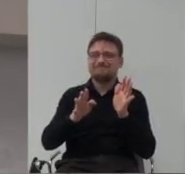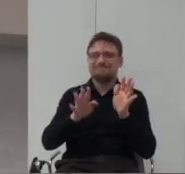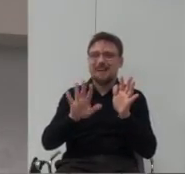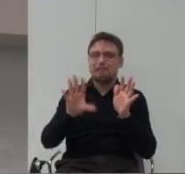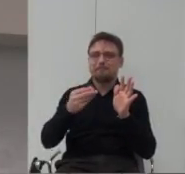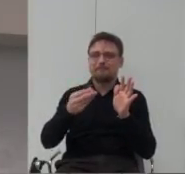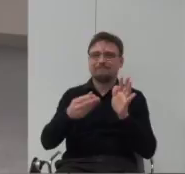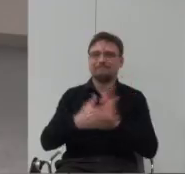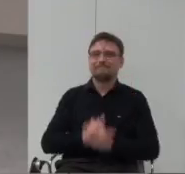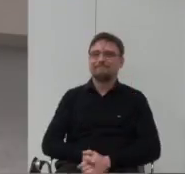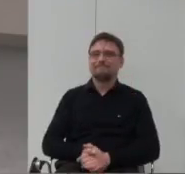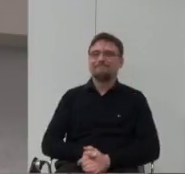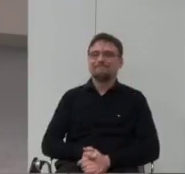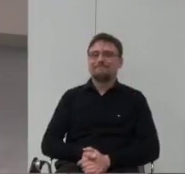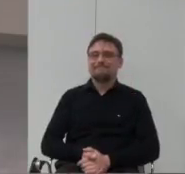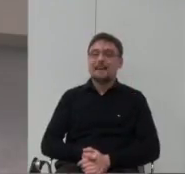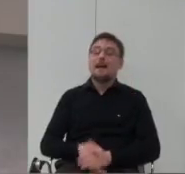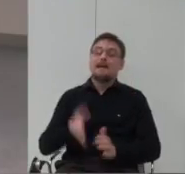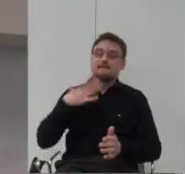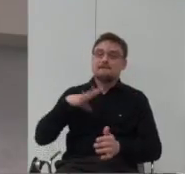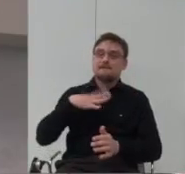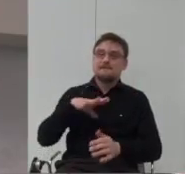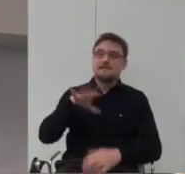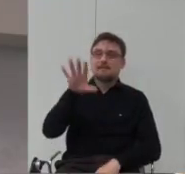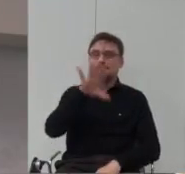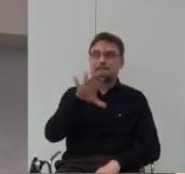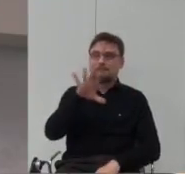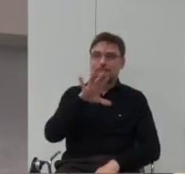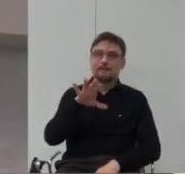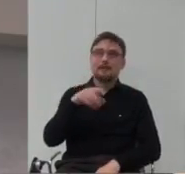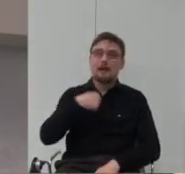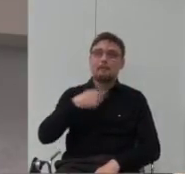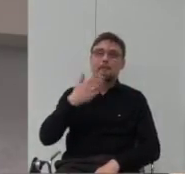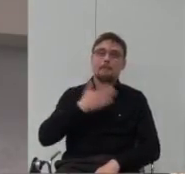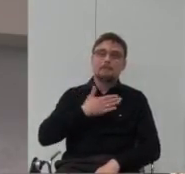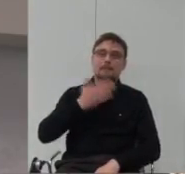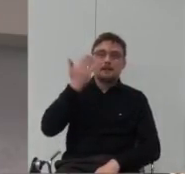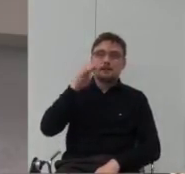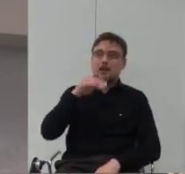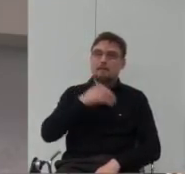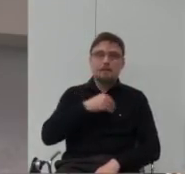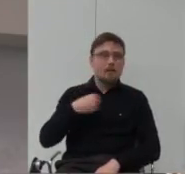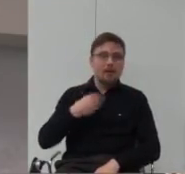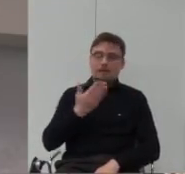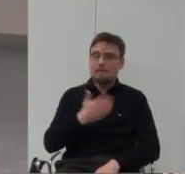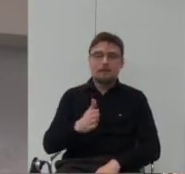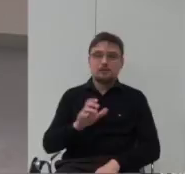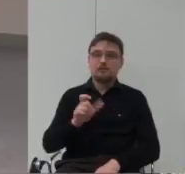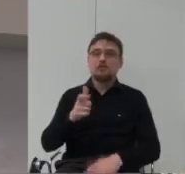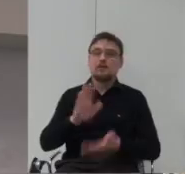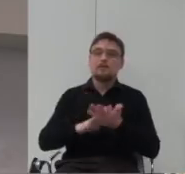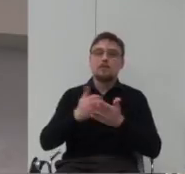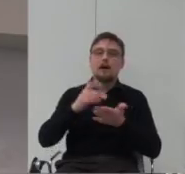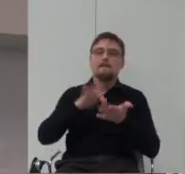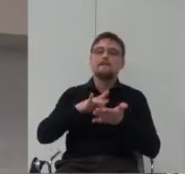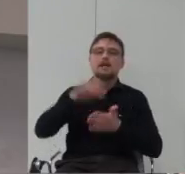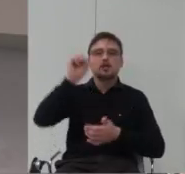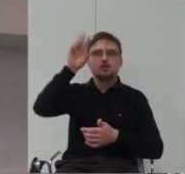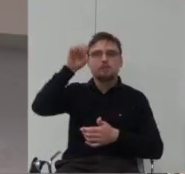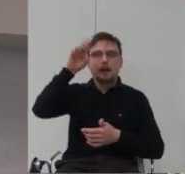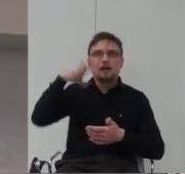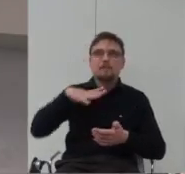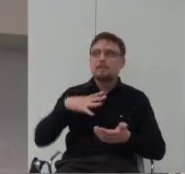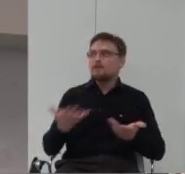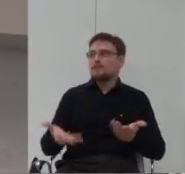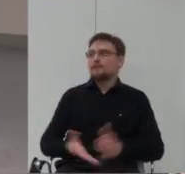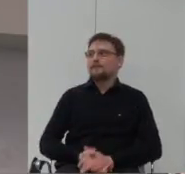w takich przykładach widzimy pewne skrajności. Warto przyjrzeć się temu, co mam nadzieję